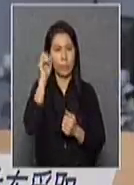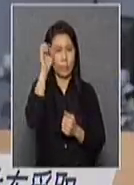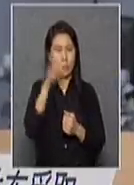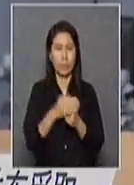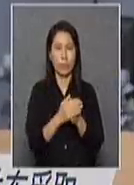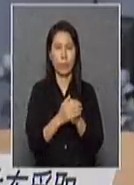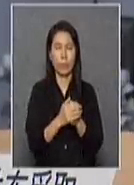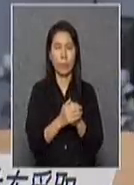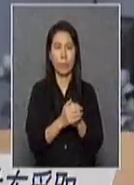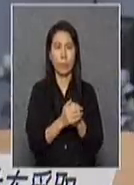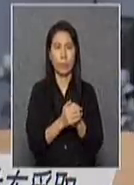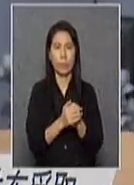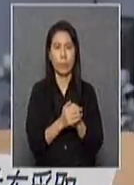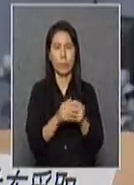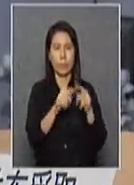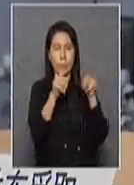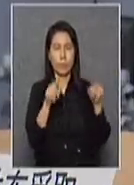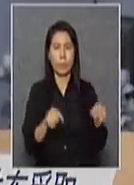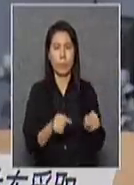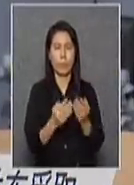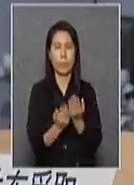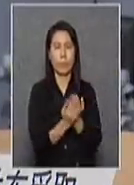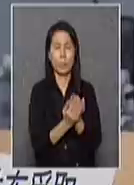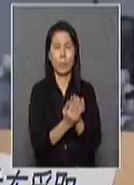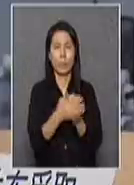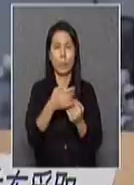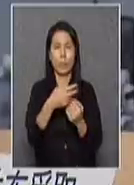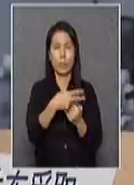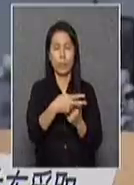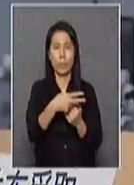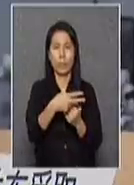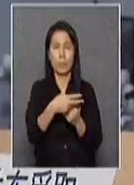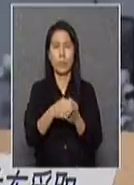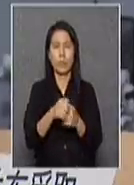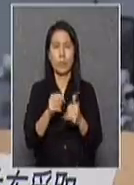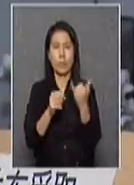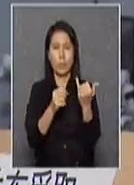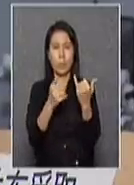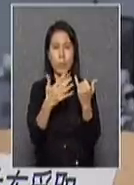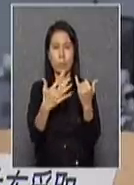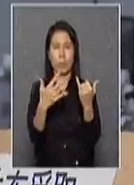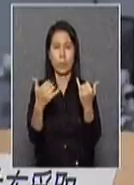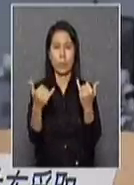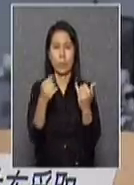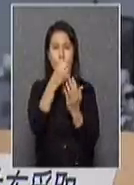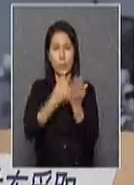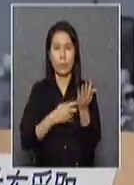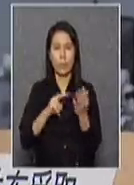於講稿附錄二的第656項修正案，